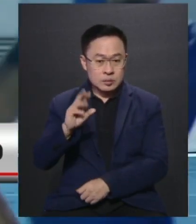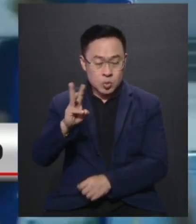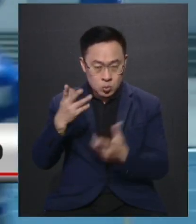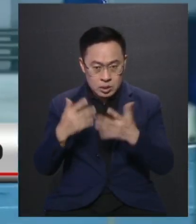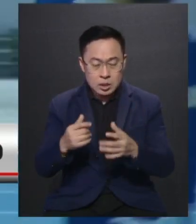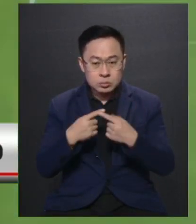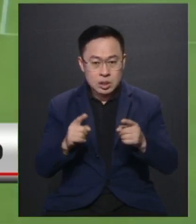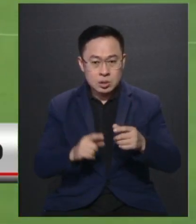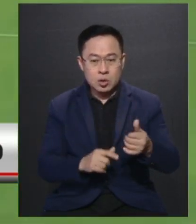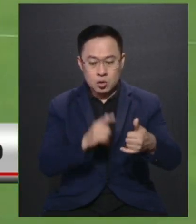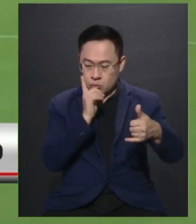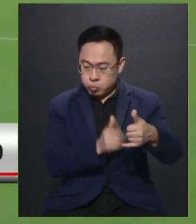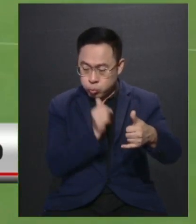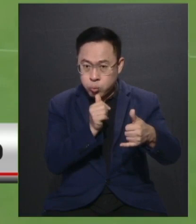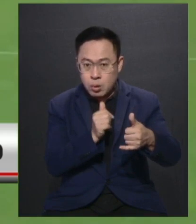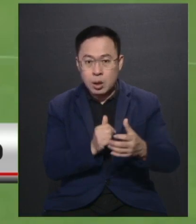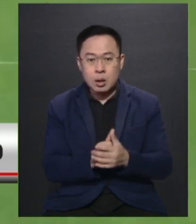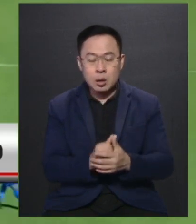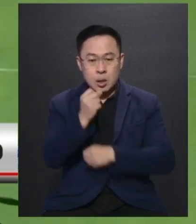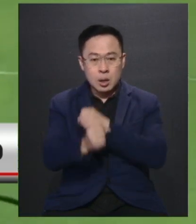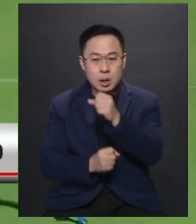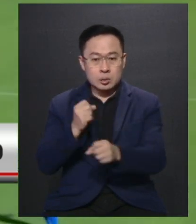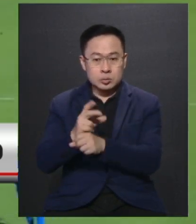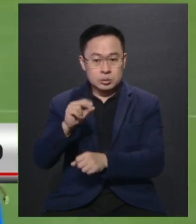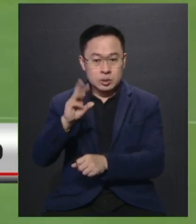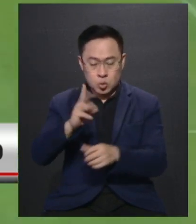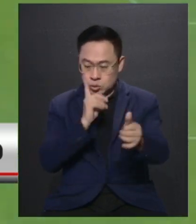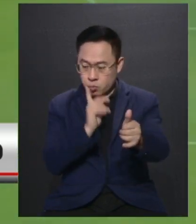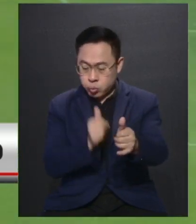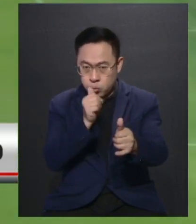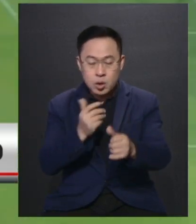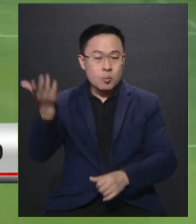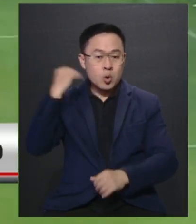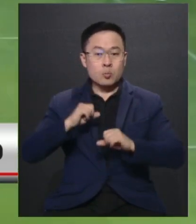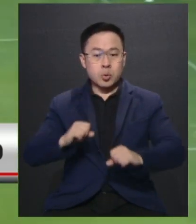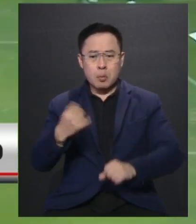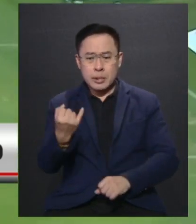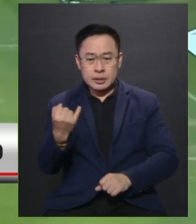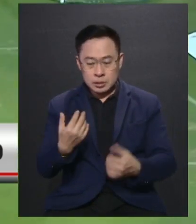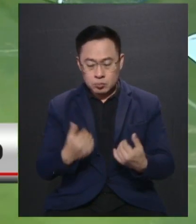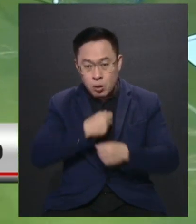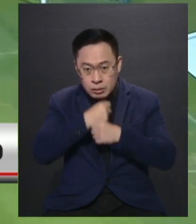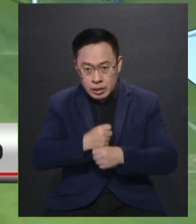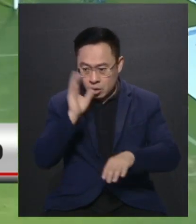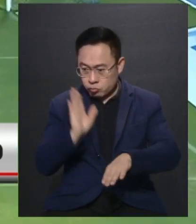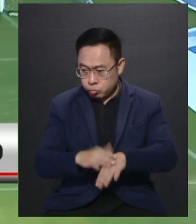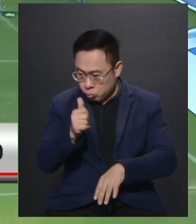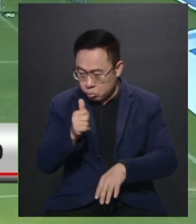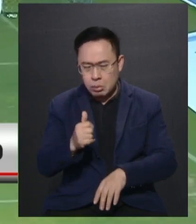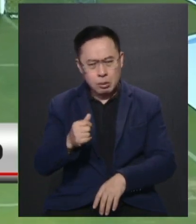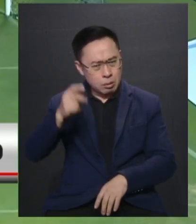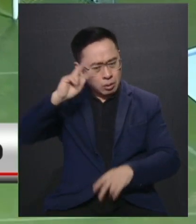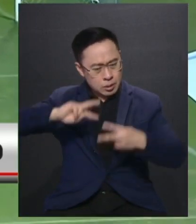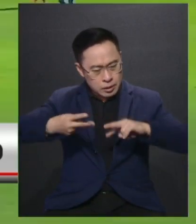บางคนบอกนี่ๆๆท่าช้างเขานะฮะบอกว่าฟอร์มดีกว่าตอนสมัยเป็นดาวรุ่งอีกนะยิ่งแก่ยิ่งเล่นดีนะฮะ